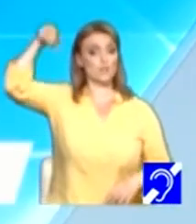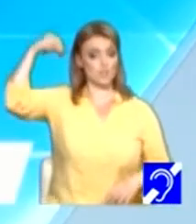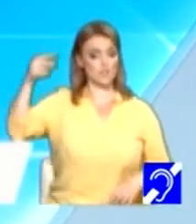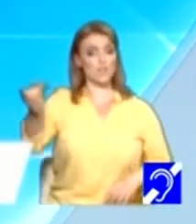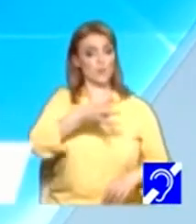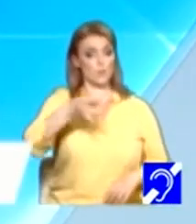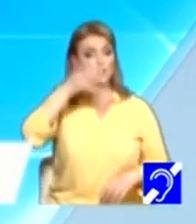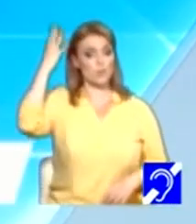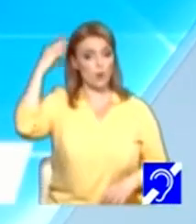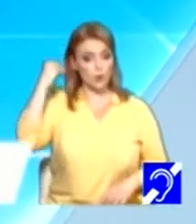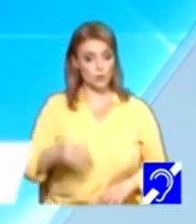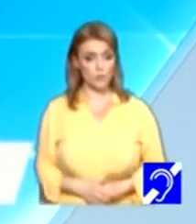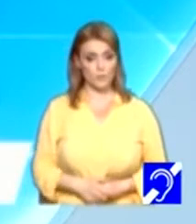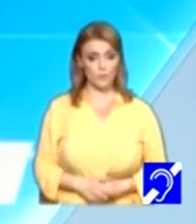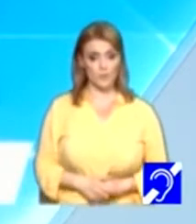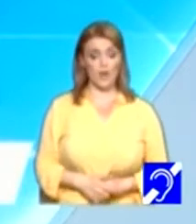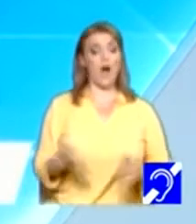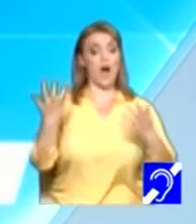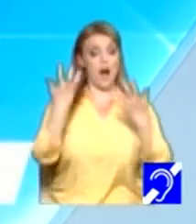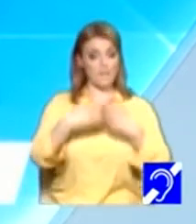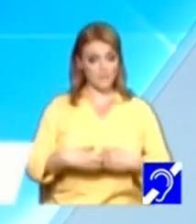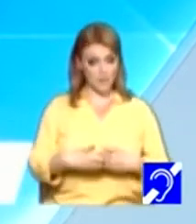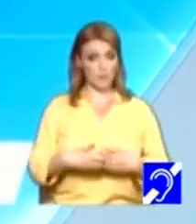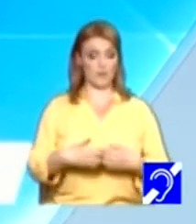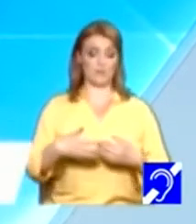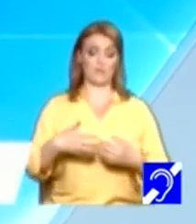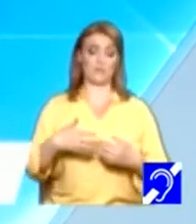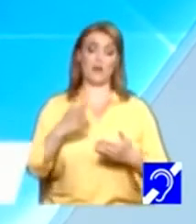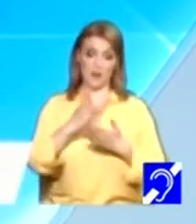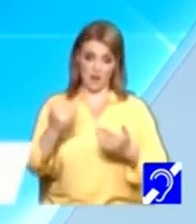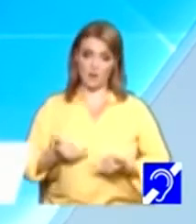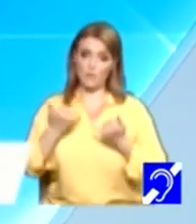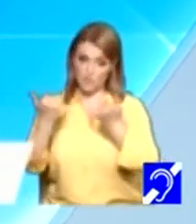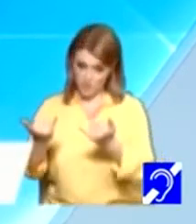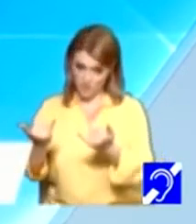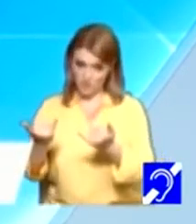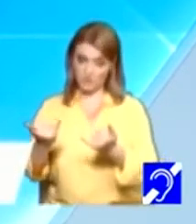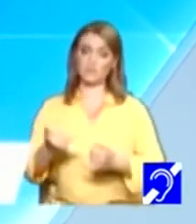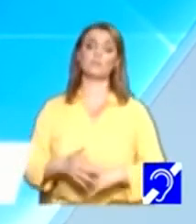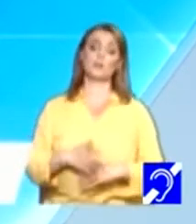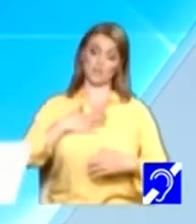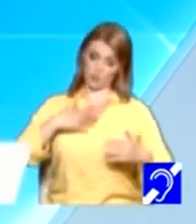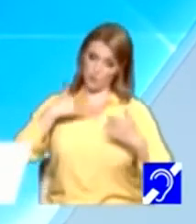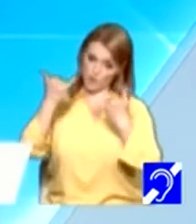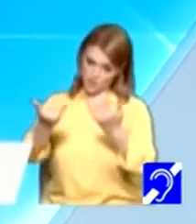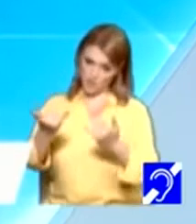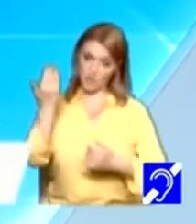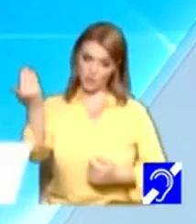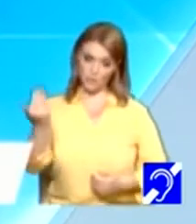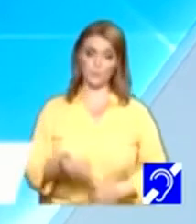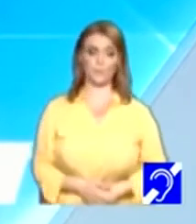Moldova. Deci, automat, în afară decât respect din partea noastră, altceva nimic, deci tot respectul și toată